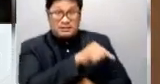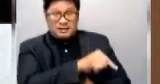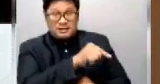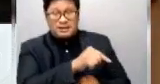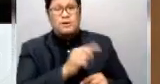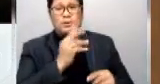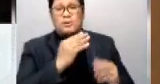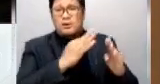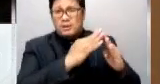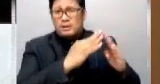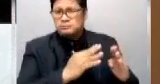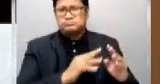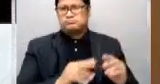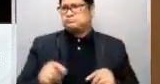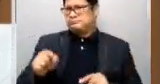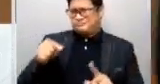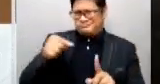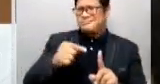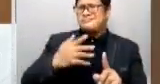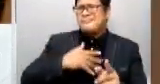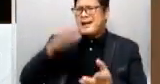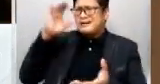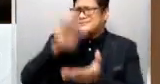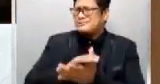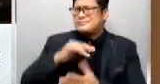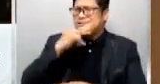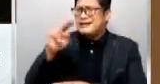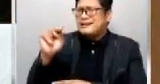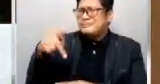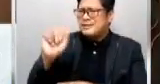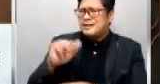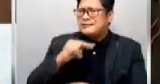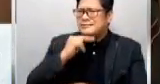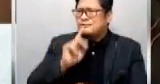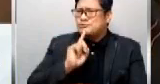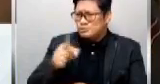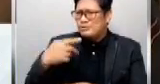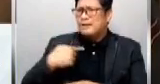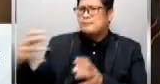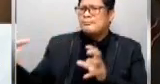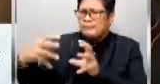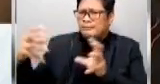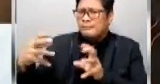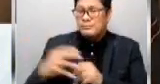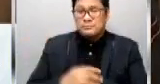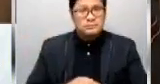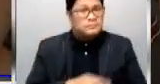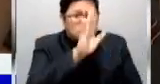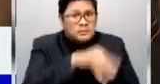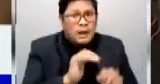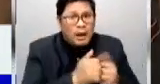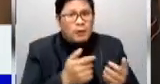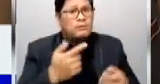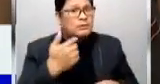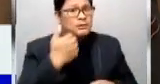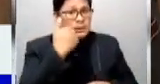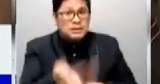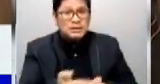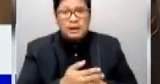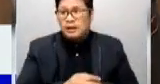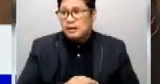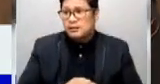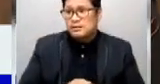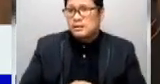hindi daw NPA ang kanyang asawa at hindi rin daw totoo na ito ay nanlaban. Eh paano ko napatay yung mister ninyo? Binaril lamang po